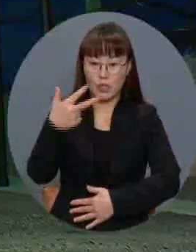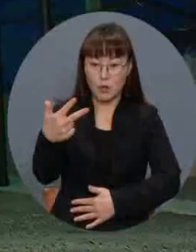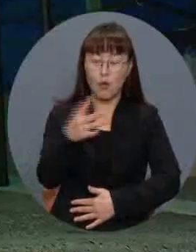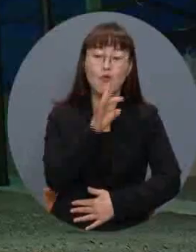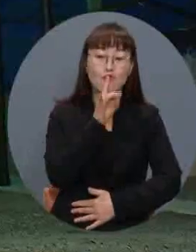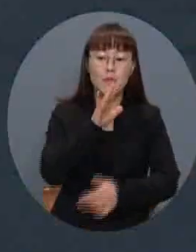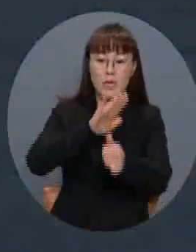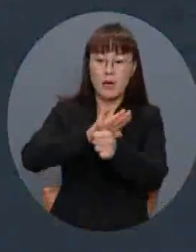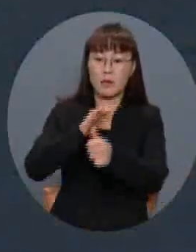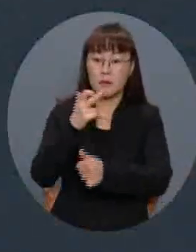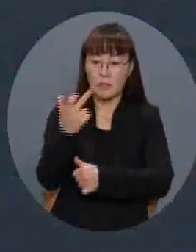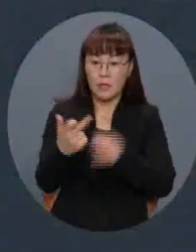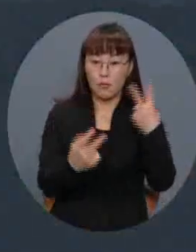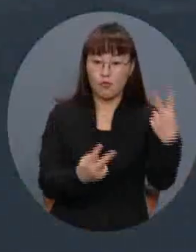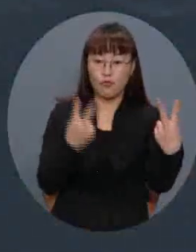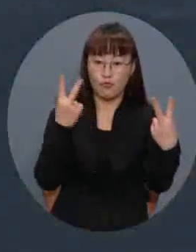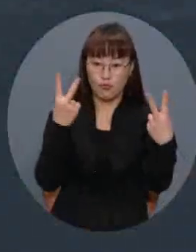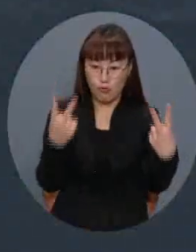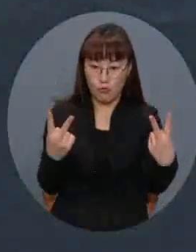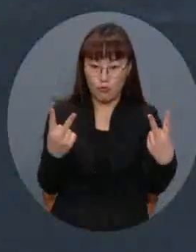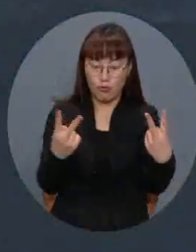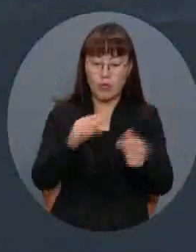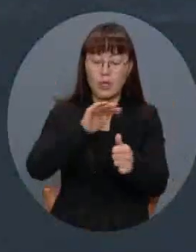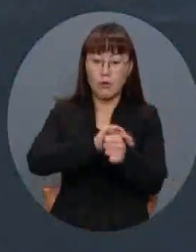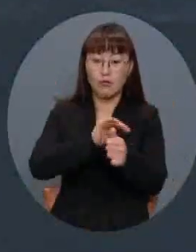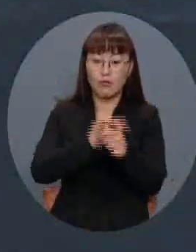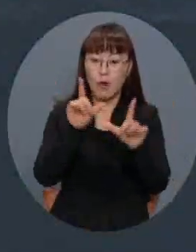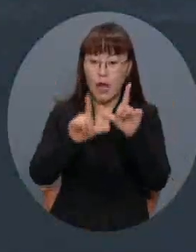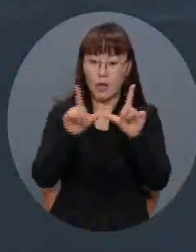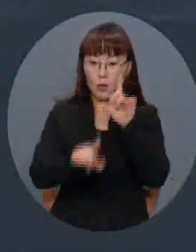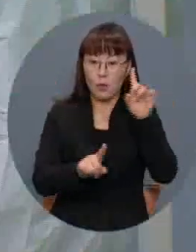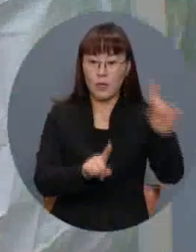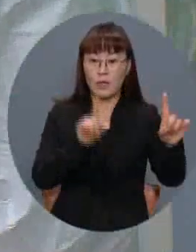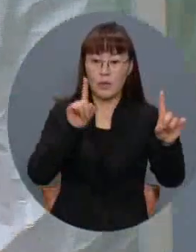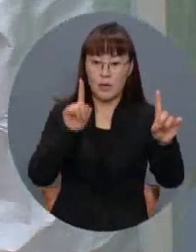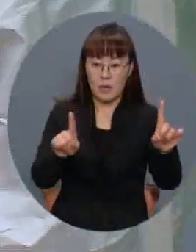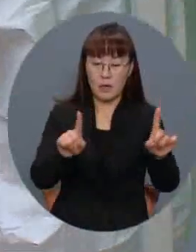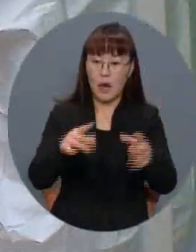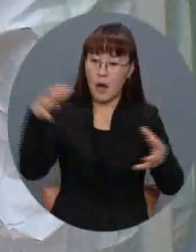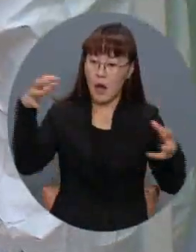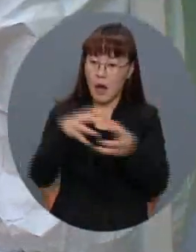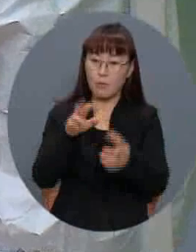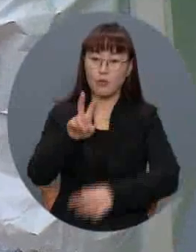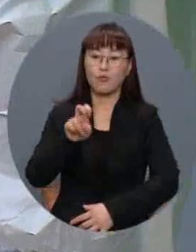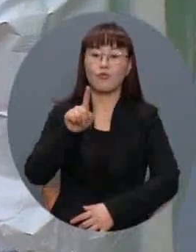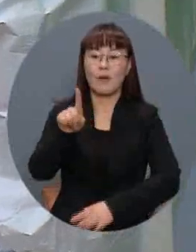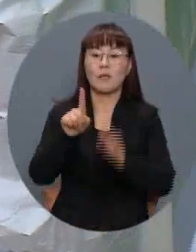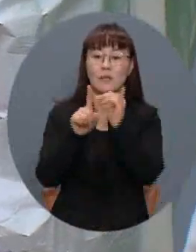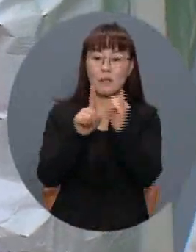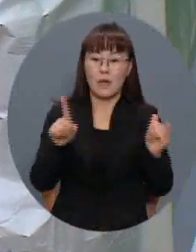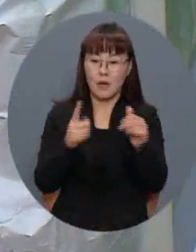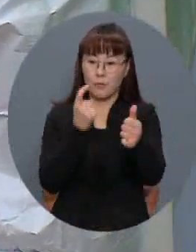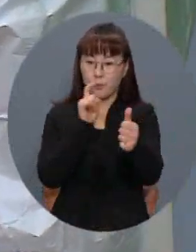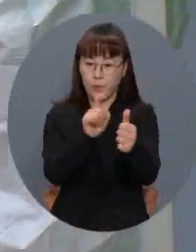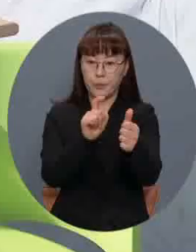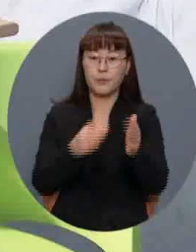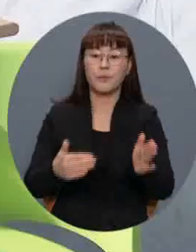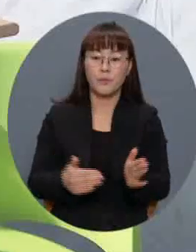구미 경산 각각 2명씩, 경주 안동 1명씩 등 21명이 새로 확진 판정을